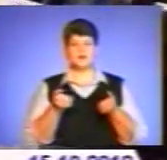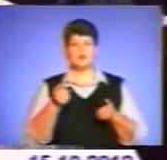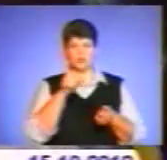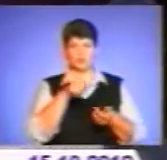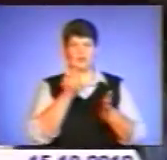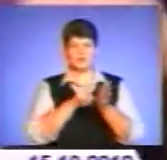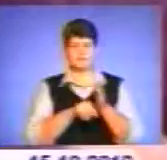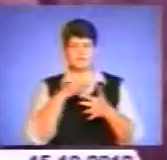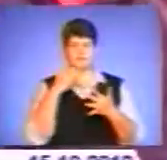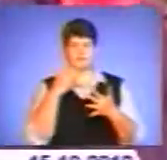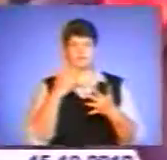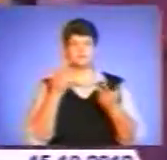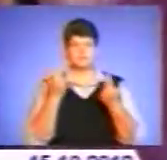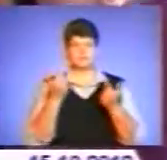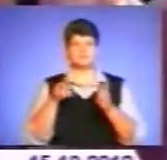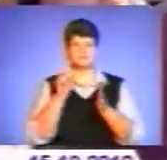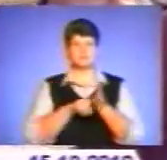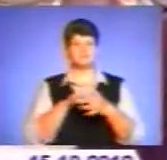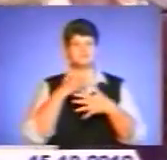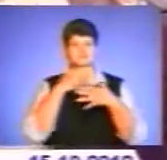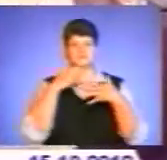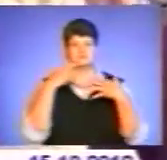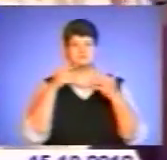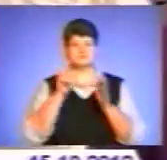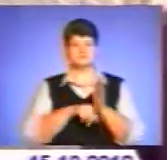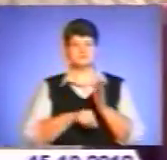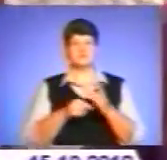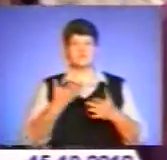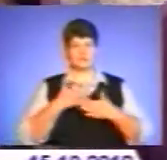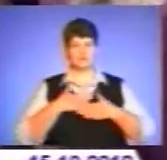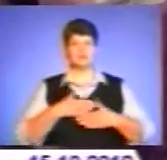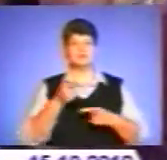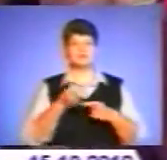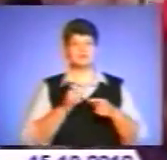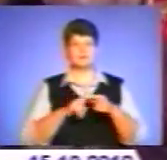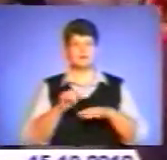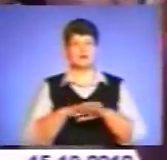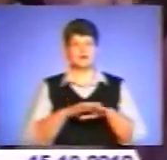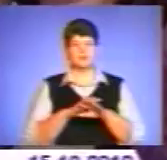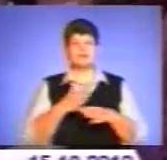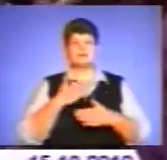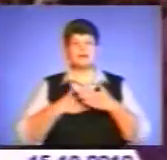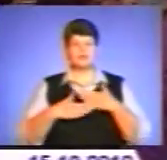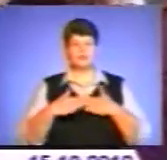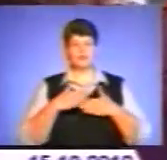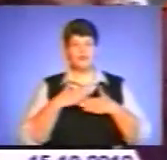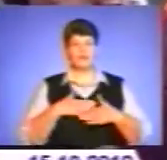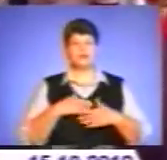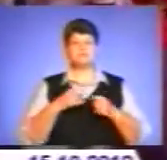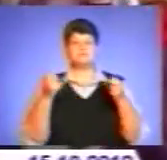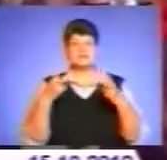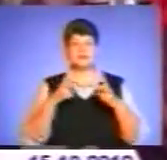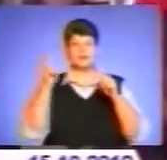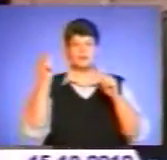дешевше набагато? Набагато дешевше, набагато дешевше. Ви задоволені такими ярмарками? Задоволена, я приїхала зі Східного спеціально